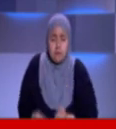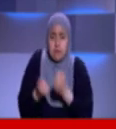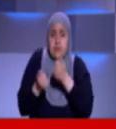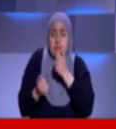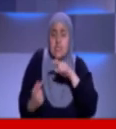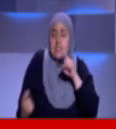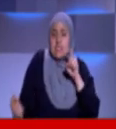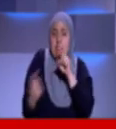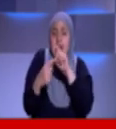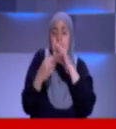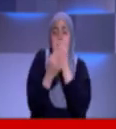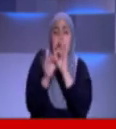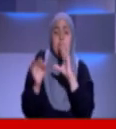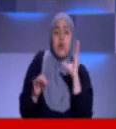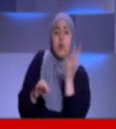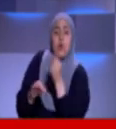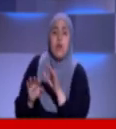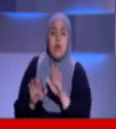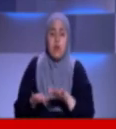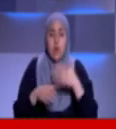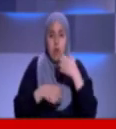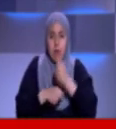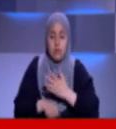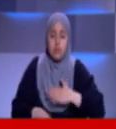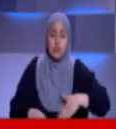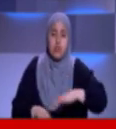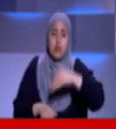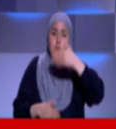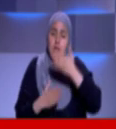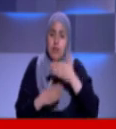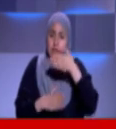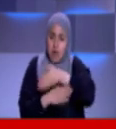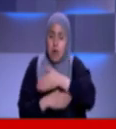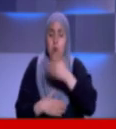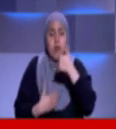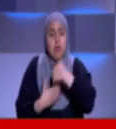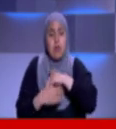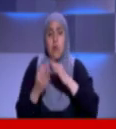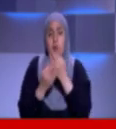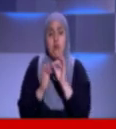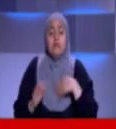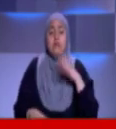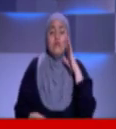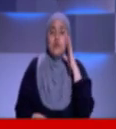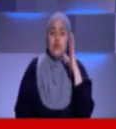بالدفاع عنه وحماية الداخل والخارج.